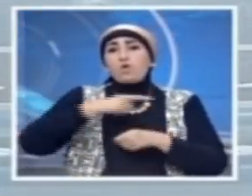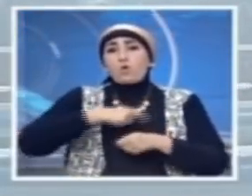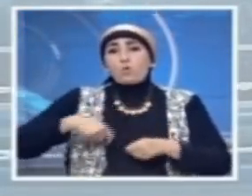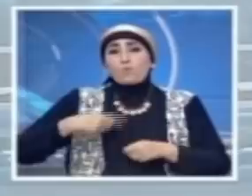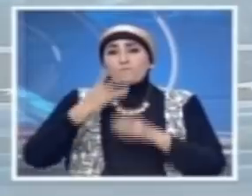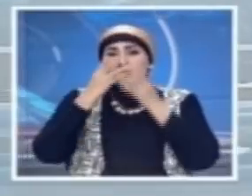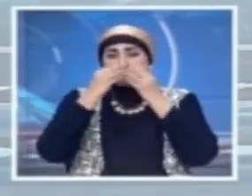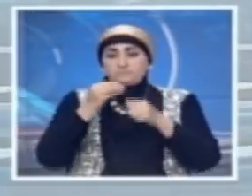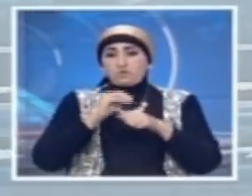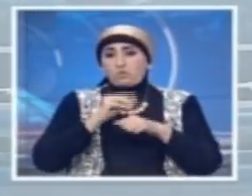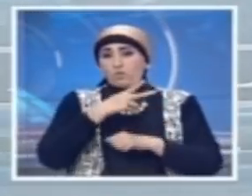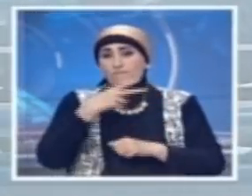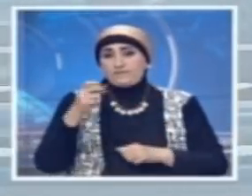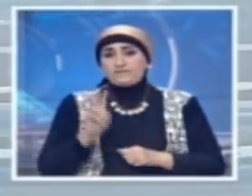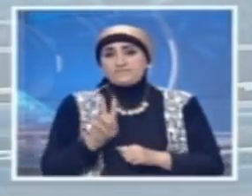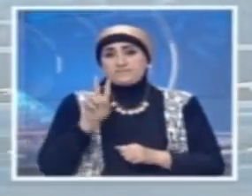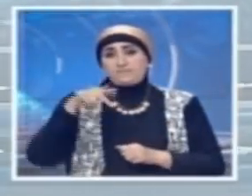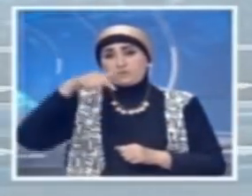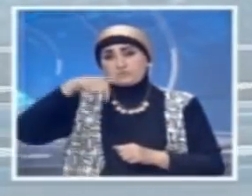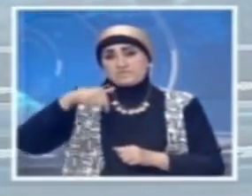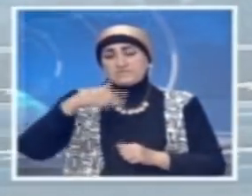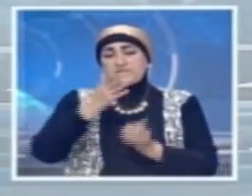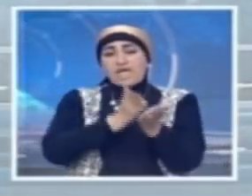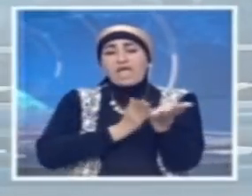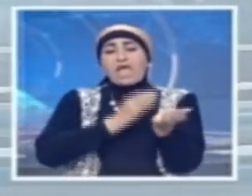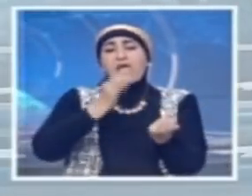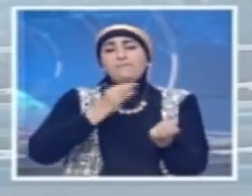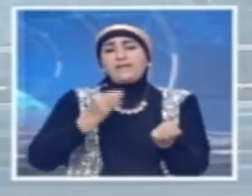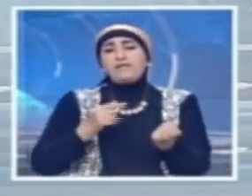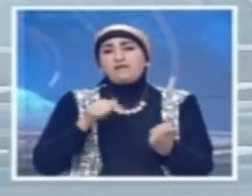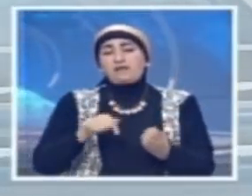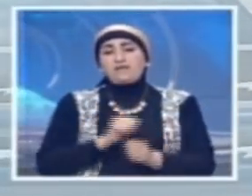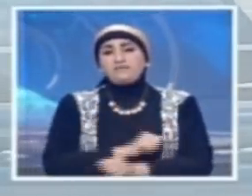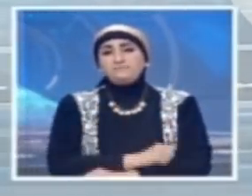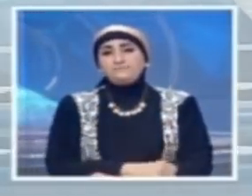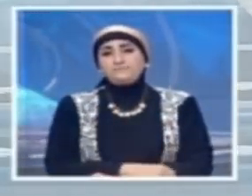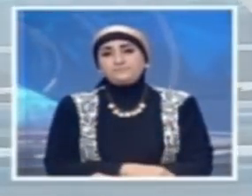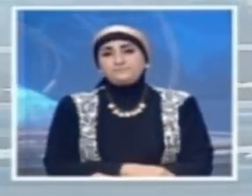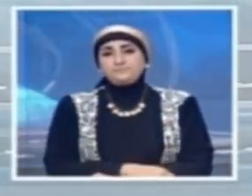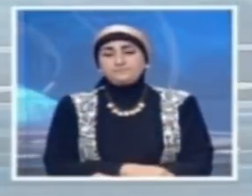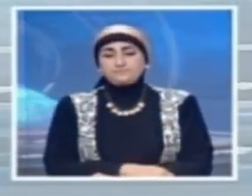إلى إجراء 267 عملية جراحية.